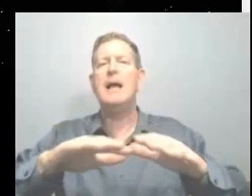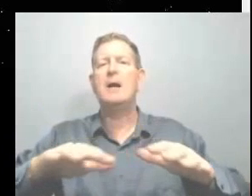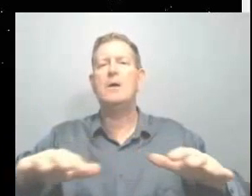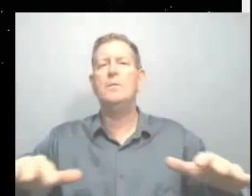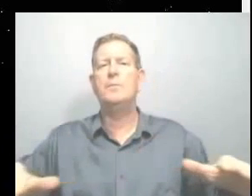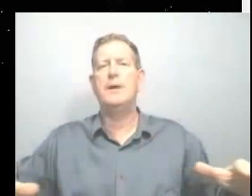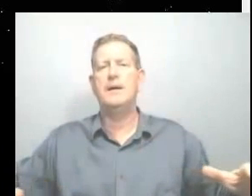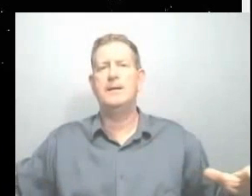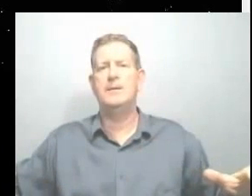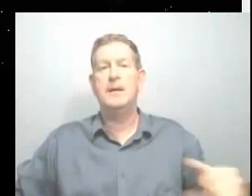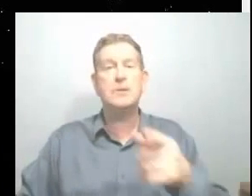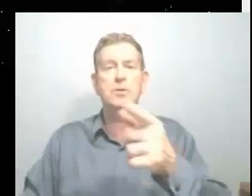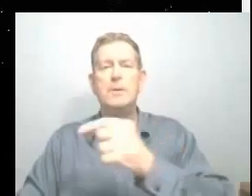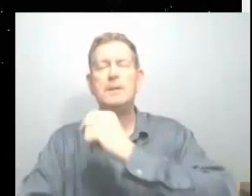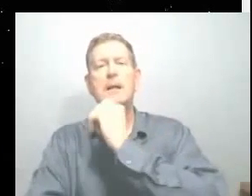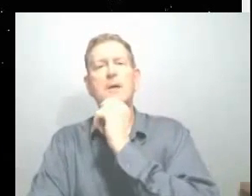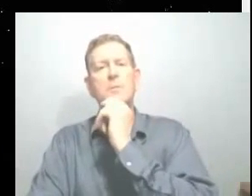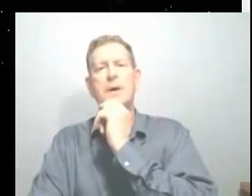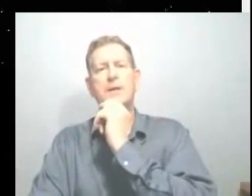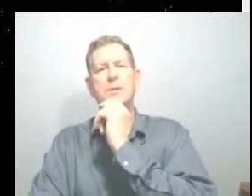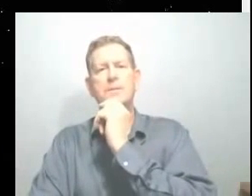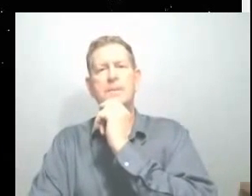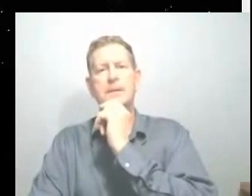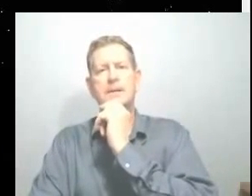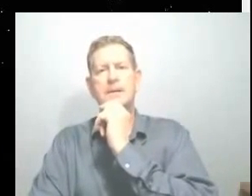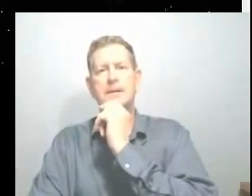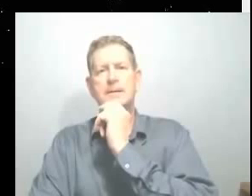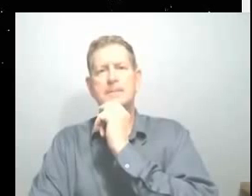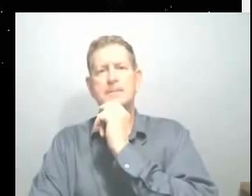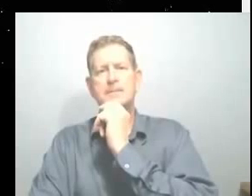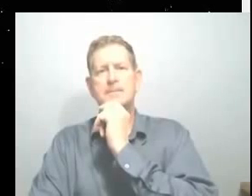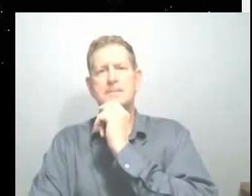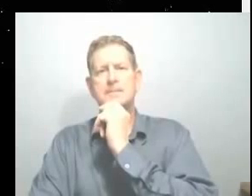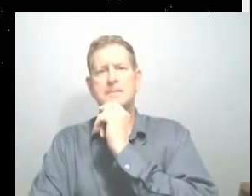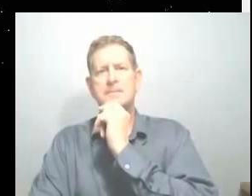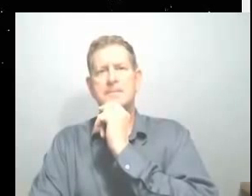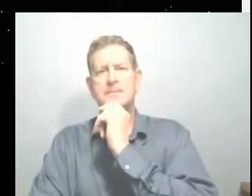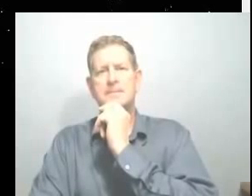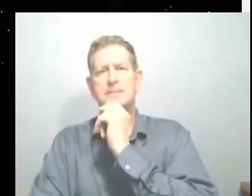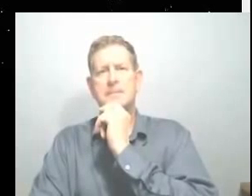à la campagne? Est-ce que tu habites à la campagne?